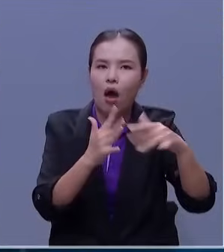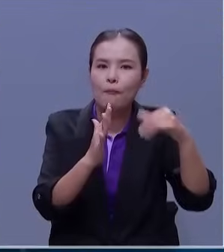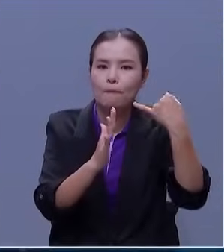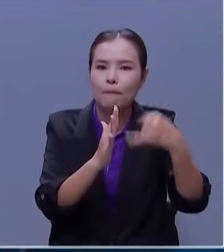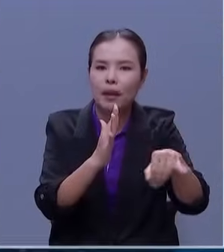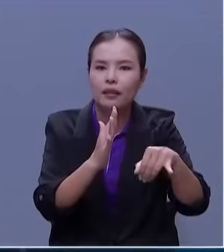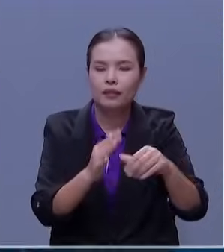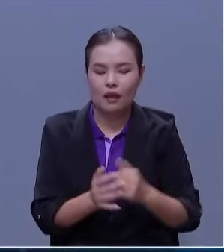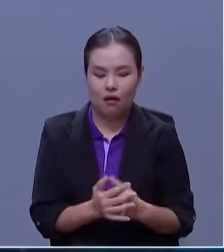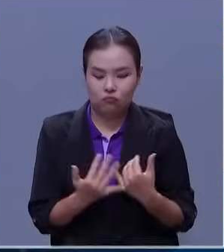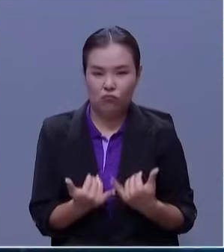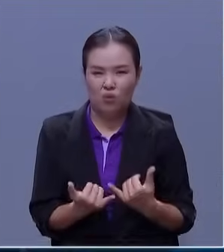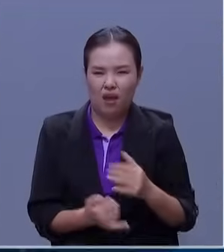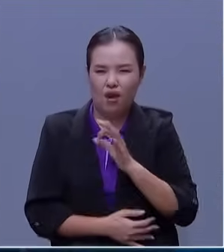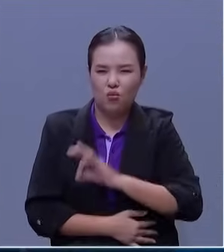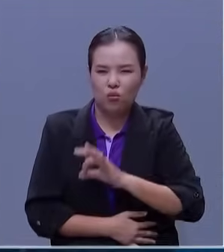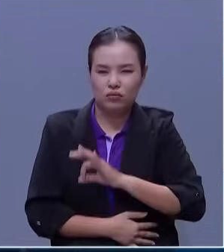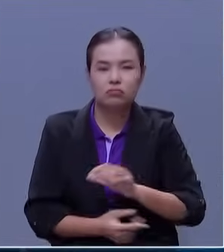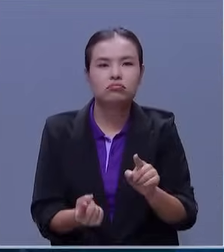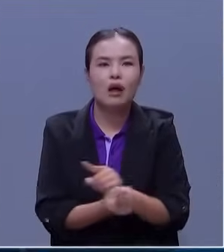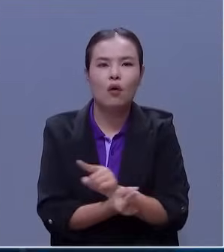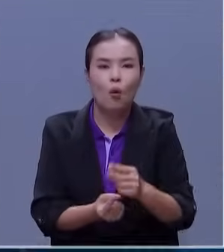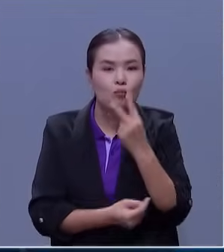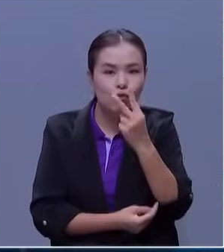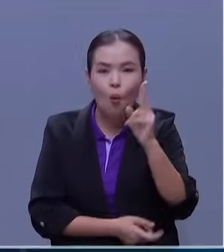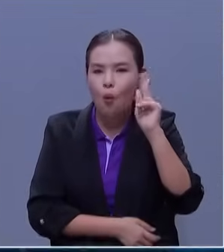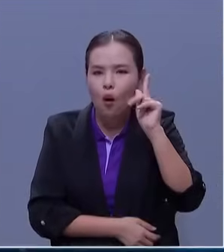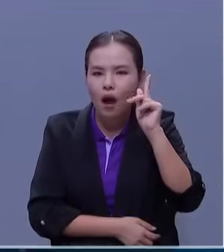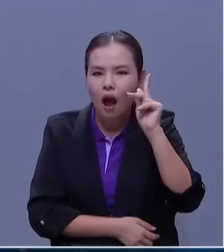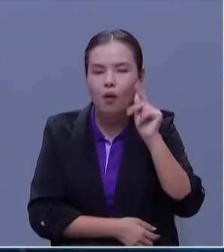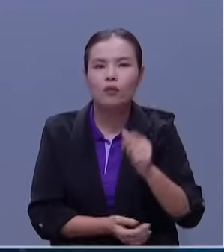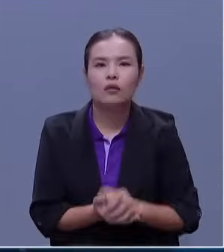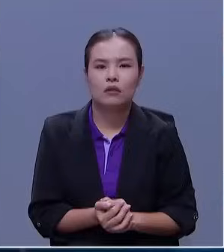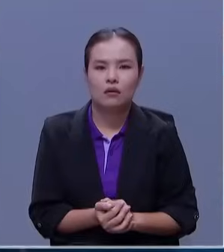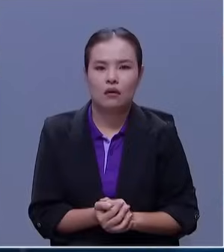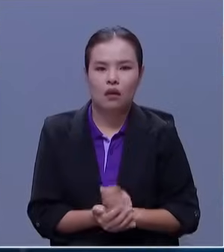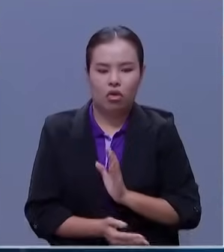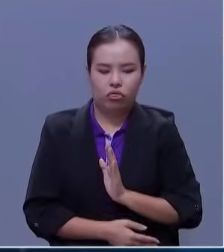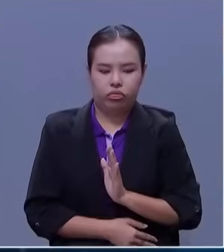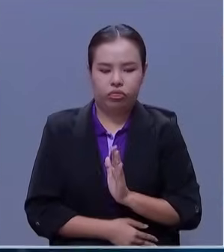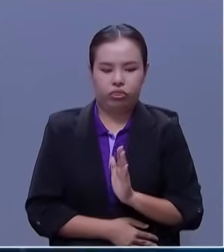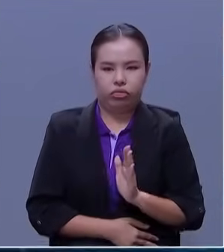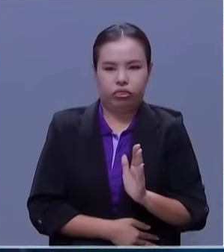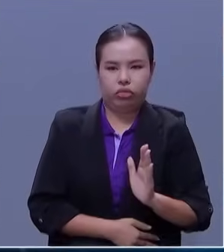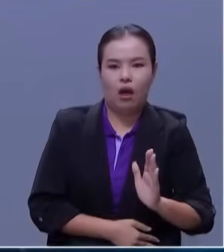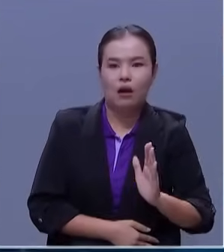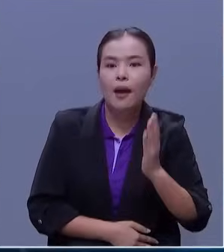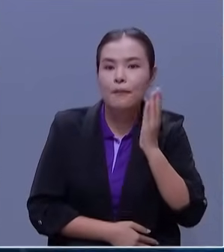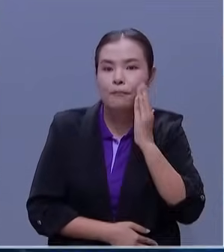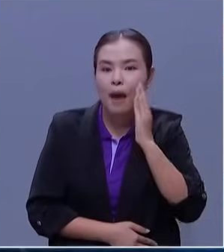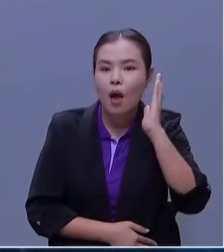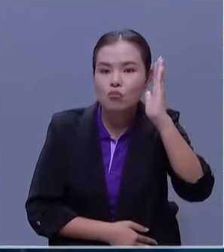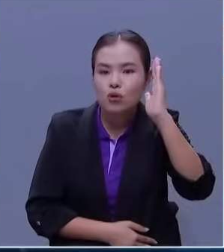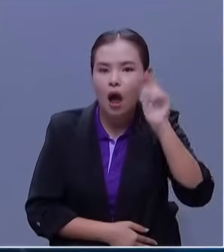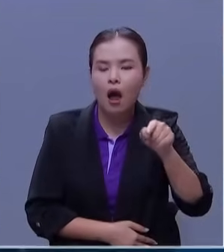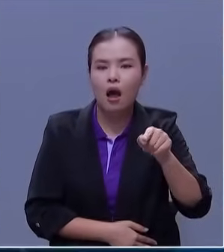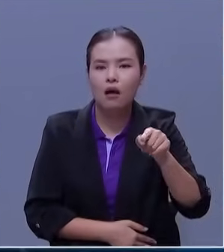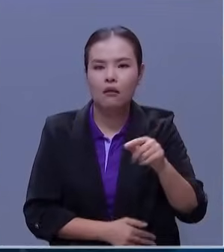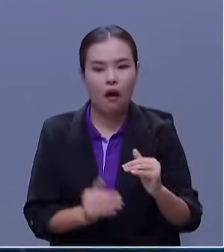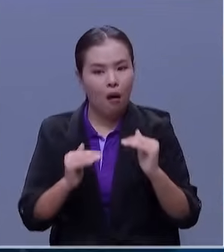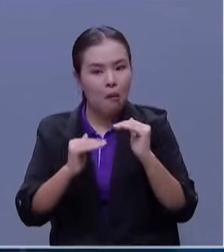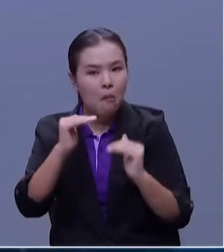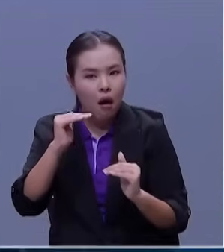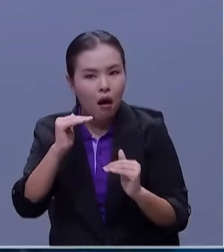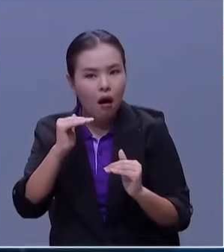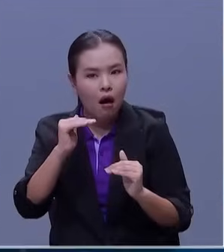เหมือนกับณตอนเนี้ยความรู้สึกของสังคมในการติดตามข่าวเนี้ยมันเริ่มพลิกแล้วกับคุณจอย คือเริ่มรู้สึกว่าเอ๊ะหรือว่าเสียแป้งไม่ได้รับความยุติธรรมจริ